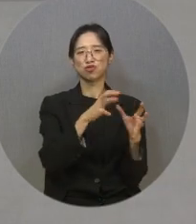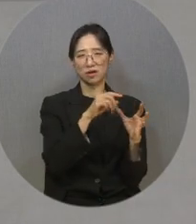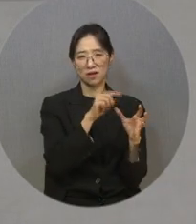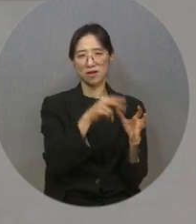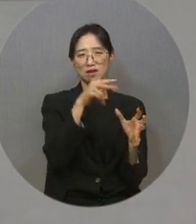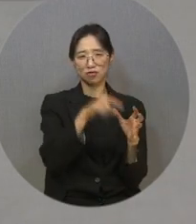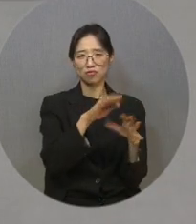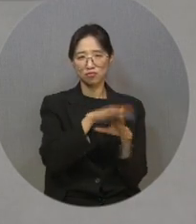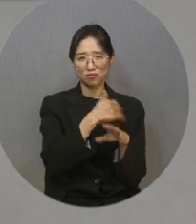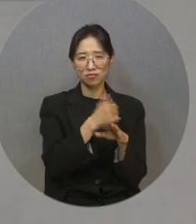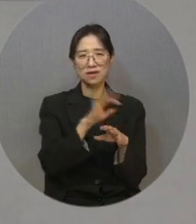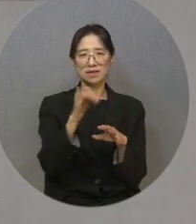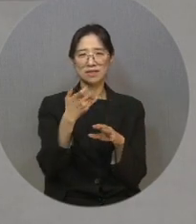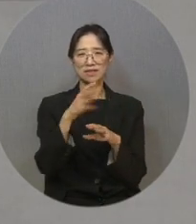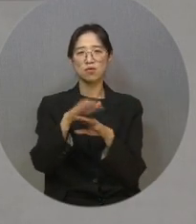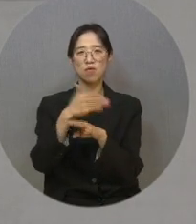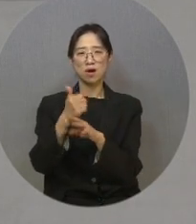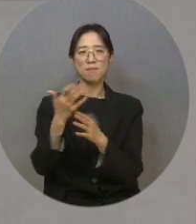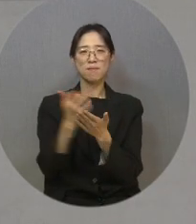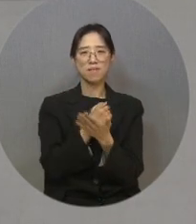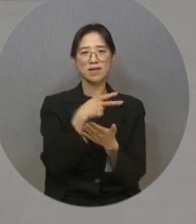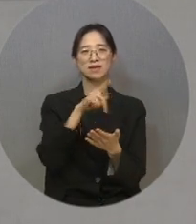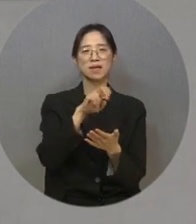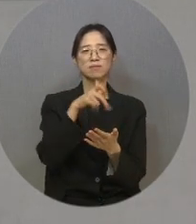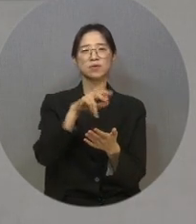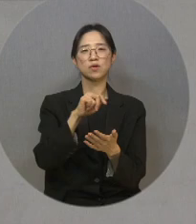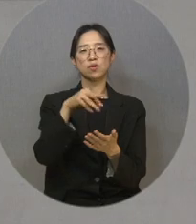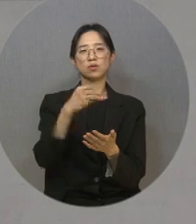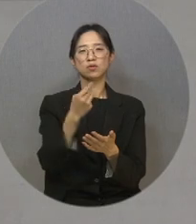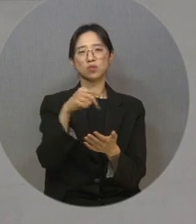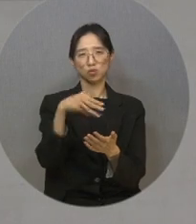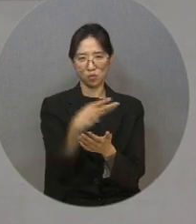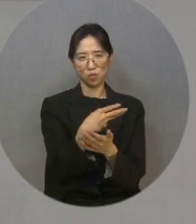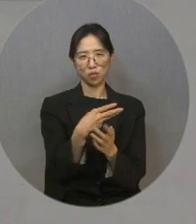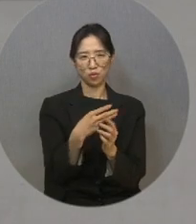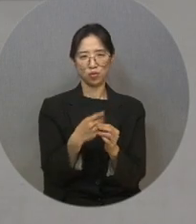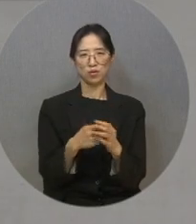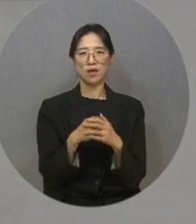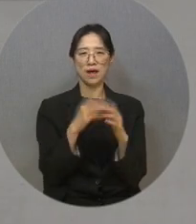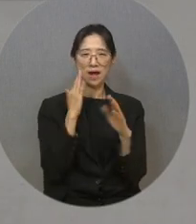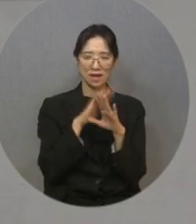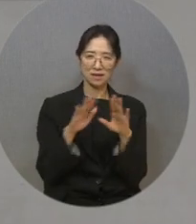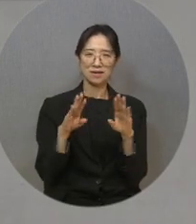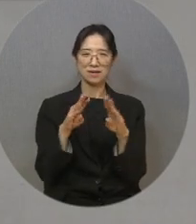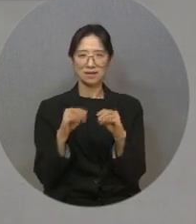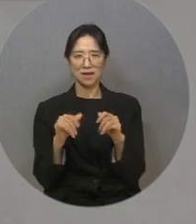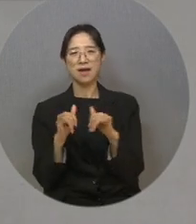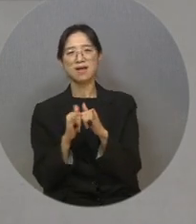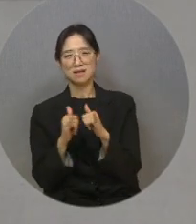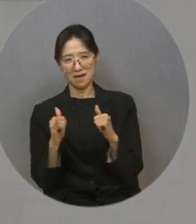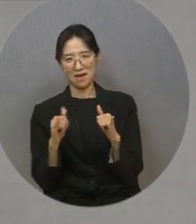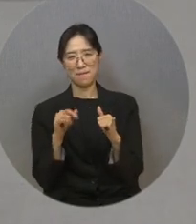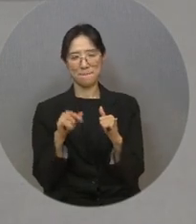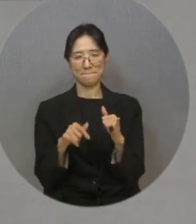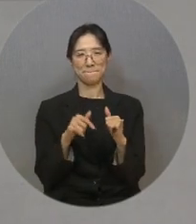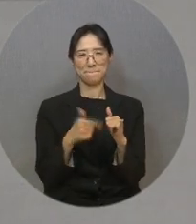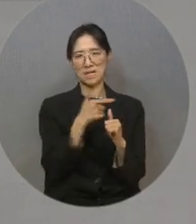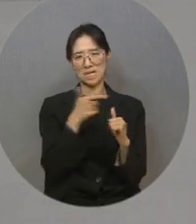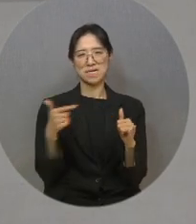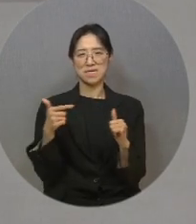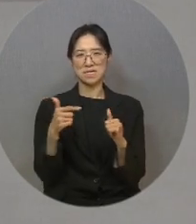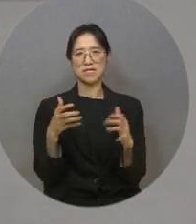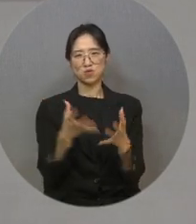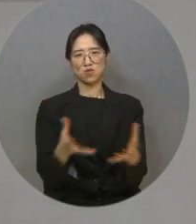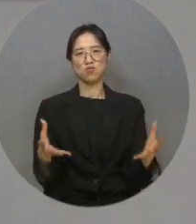주문왕이 은탕왕으로부터 뺏어가는 게 삼정소시입니다. 하늘과 땅과 사람. 그 삼정소, 큰 소를 가져가게